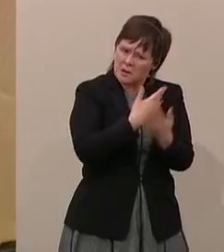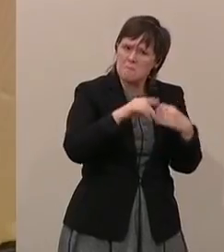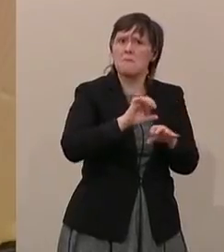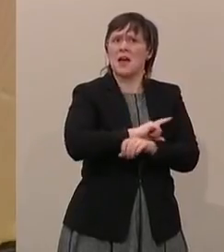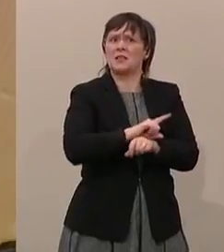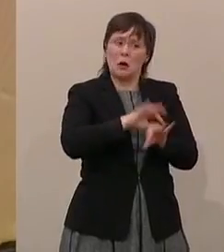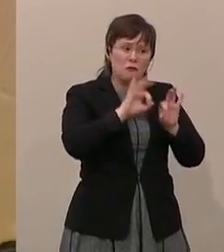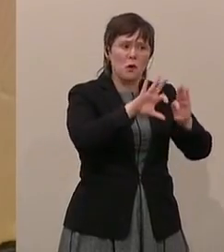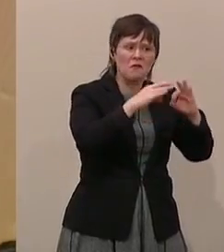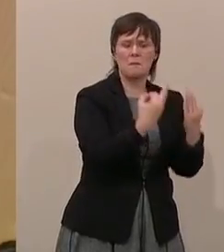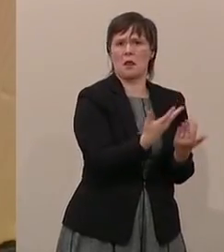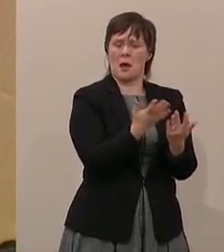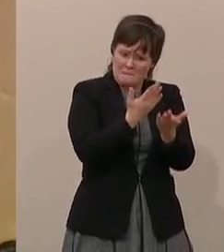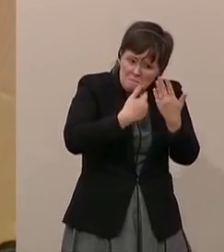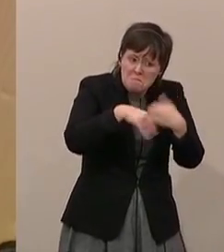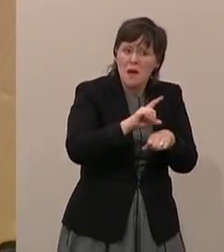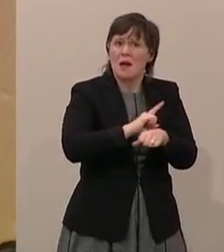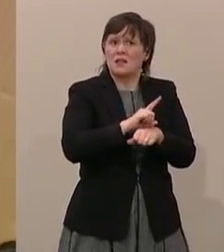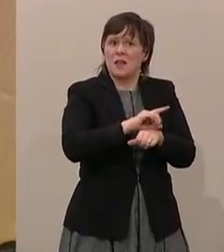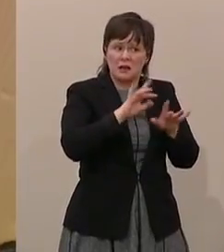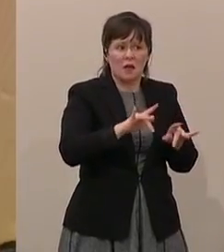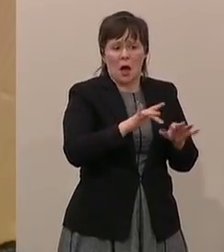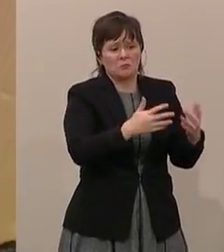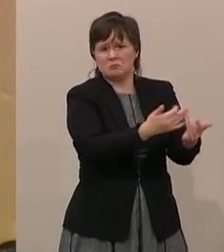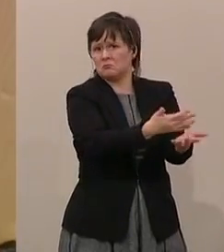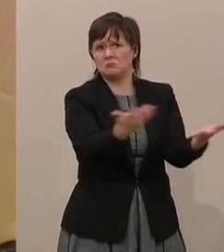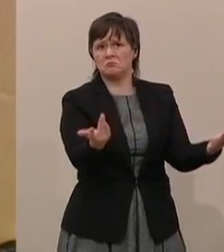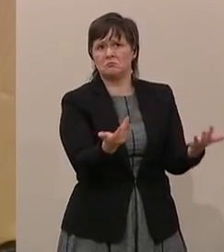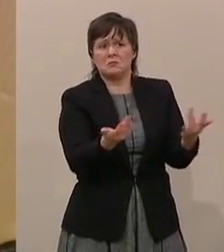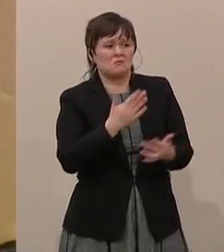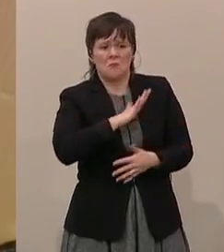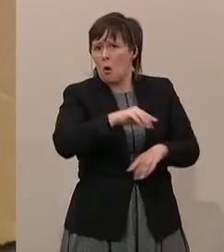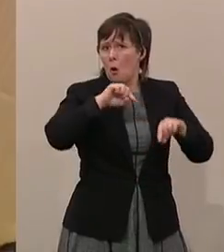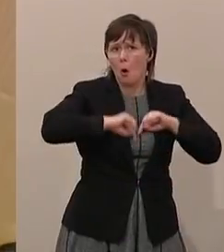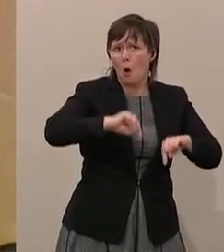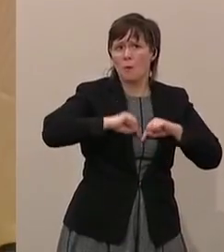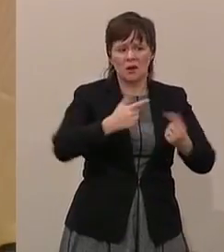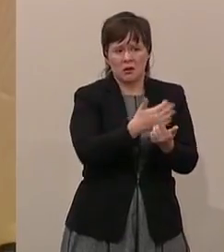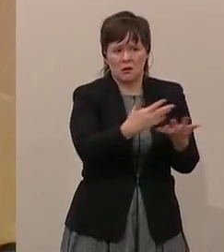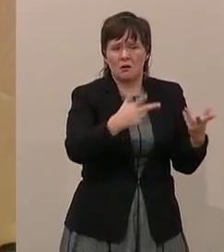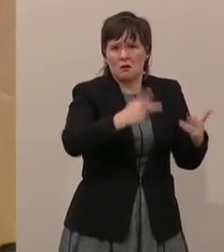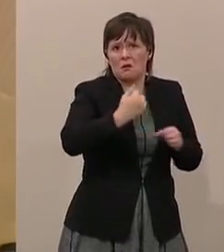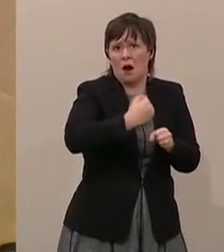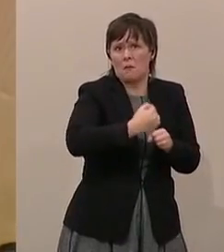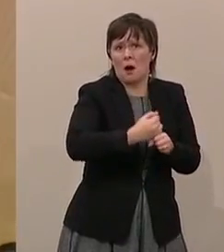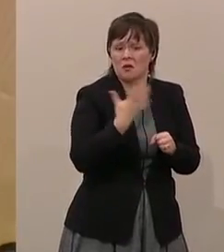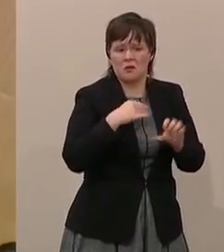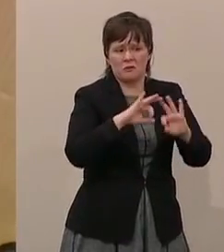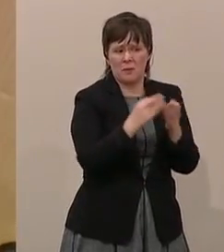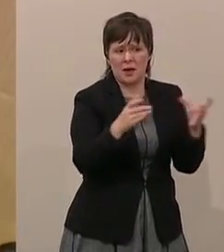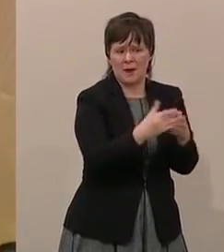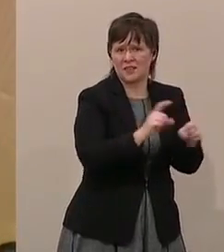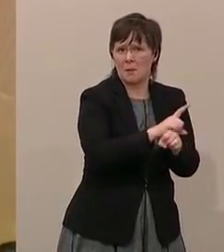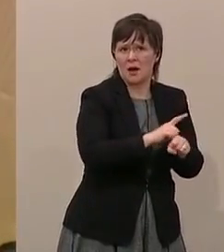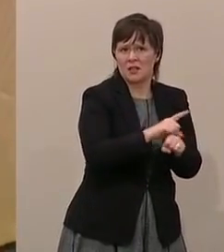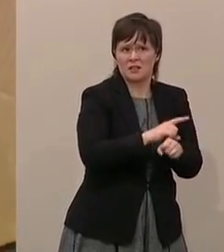haben, mehr Zeit für das haben, wofür sie eigentlich auch gerne ihren Hobbys nachgehen und mit der Familie gemeinsam Zeit